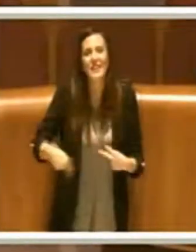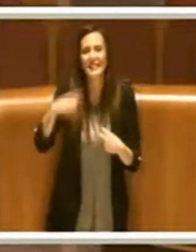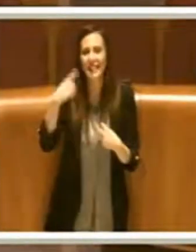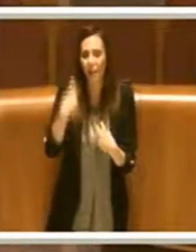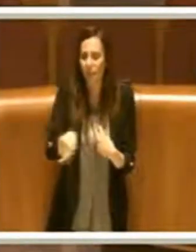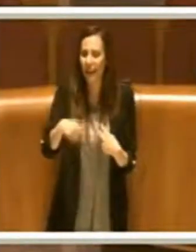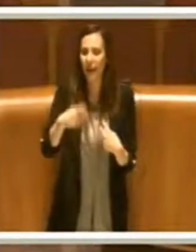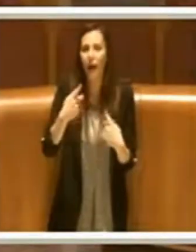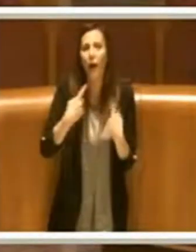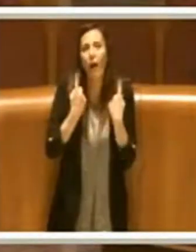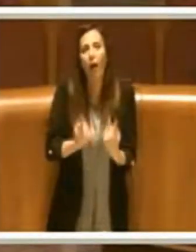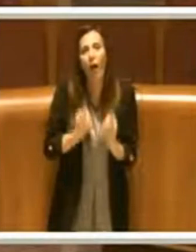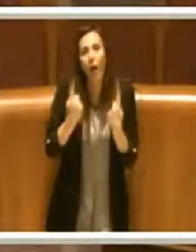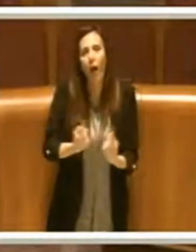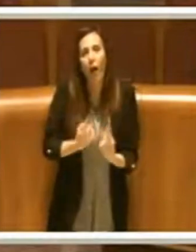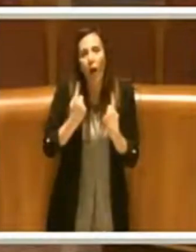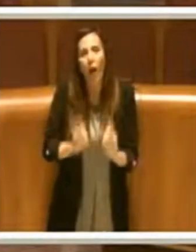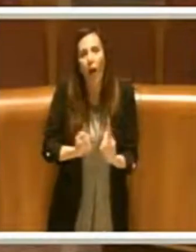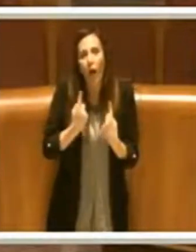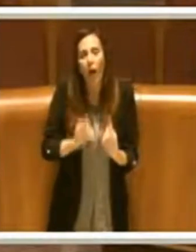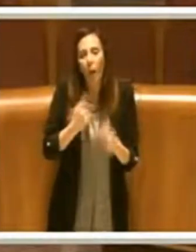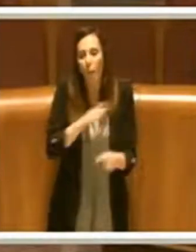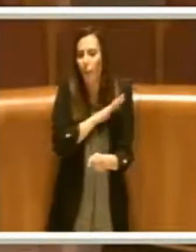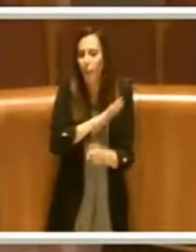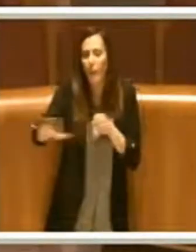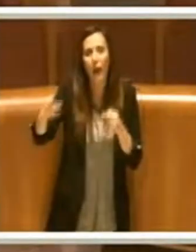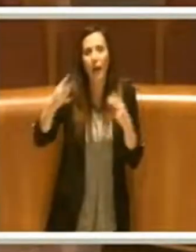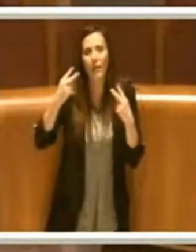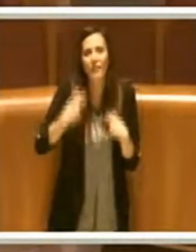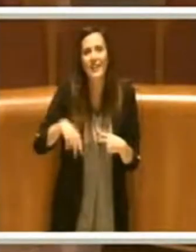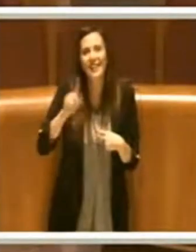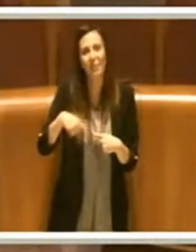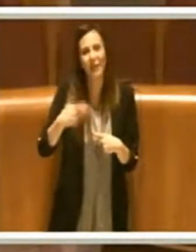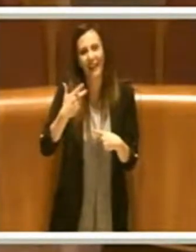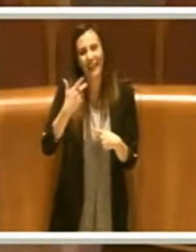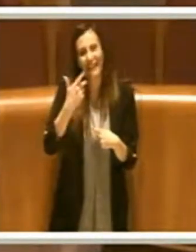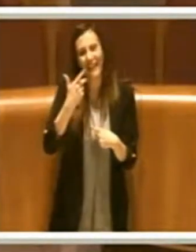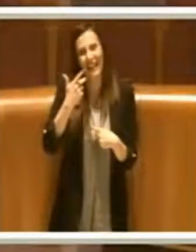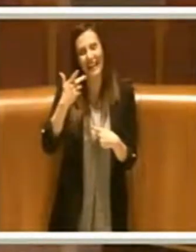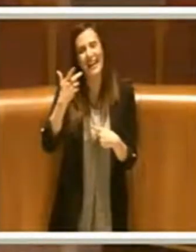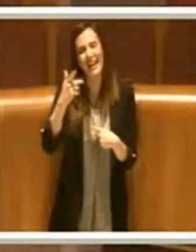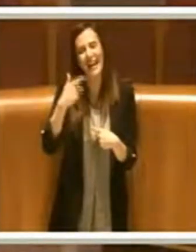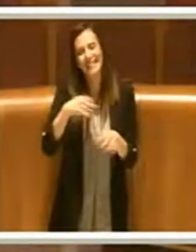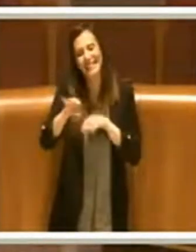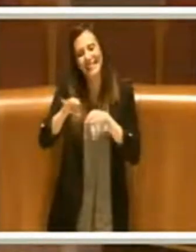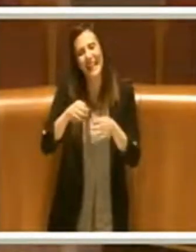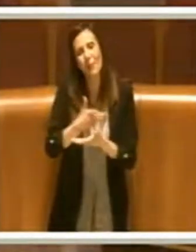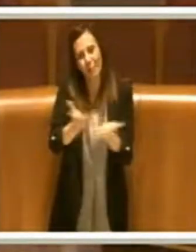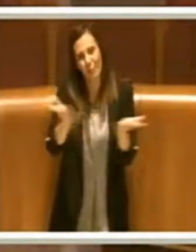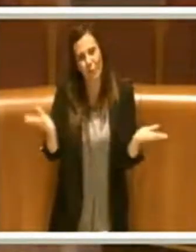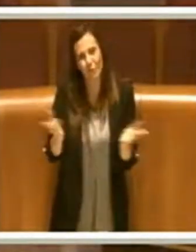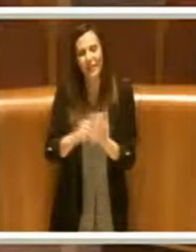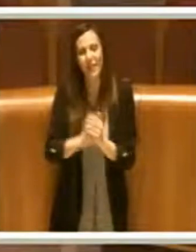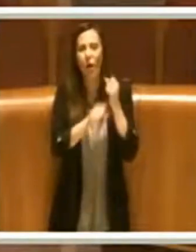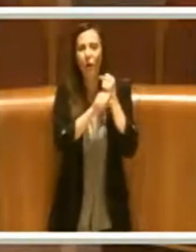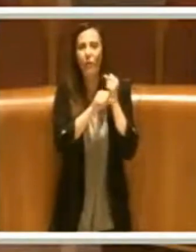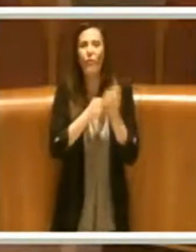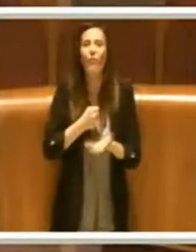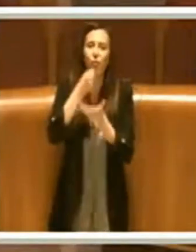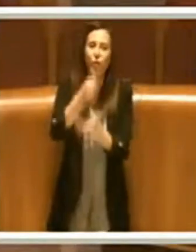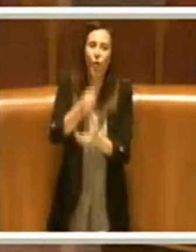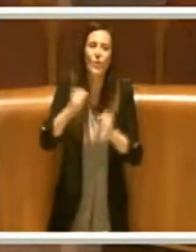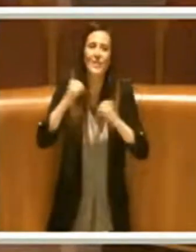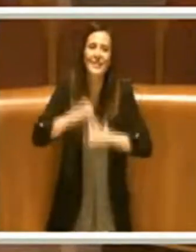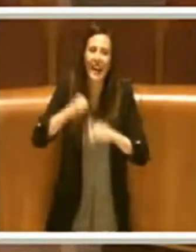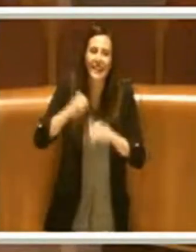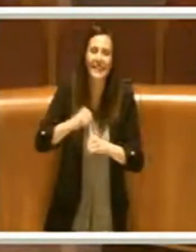liste d'attesa chiuse. E questo, e ancora lo dice il rapporto GIMBE, considerando che i fondi sanitari sono garantiti